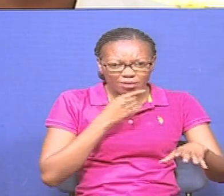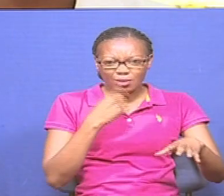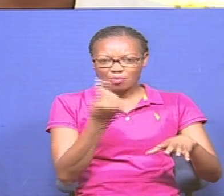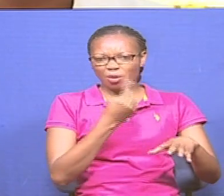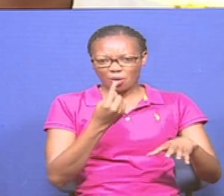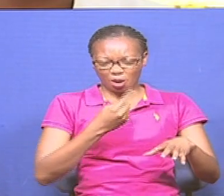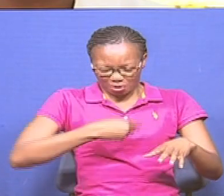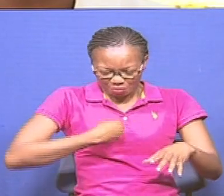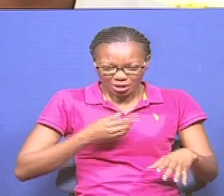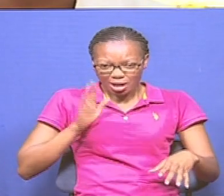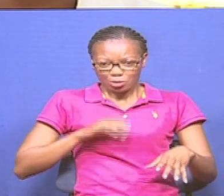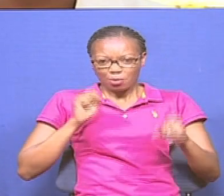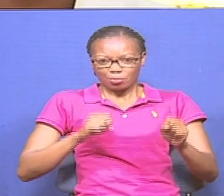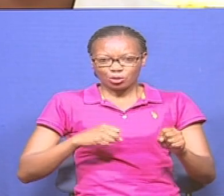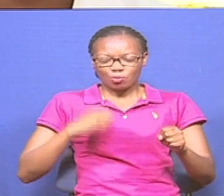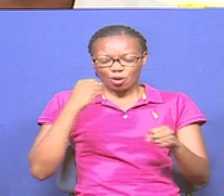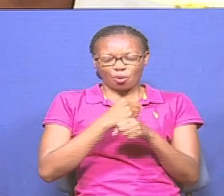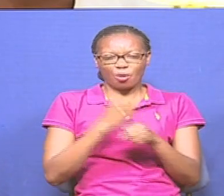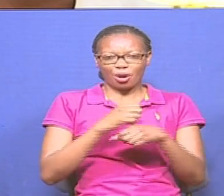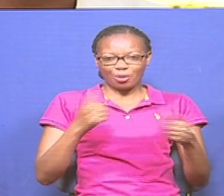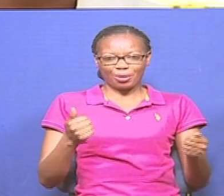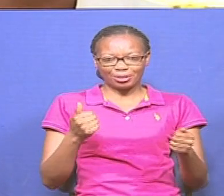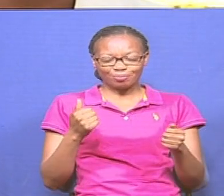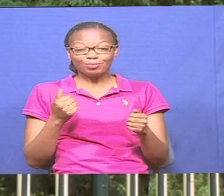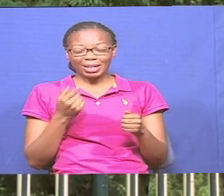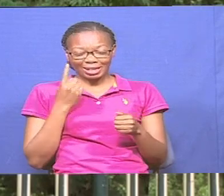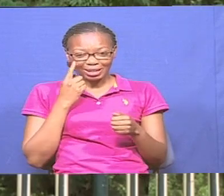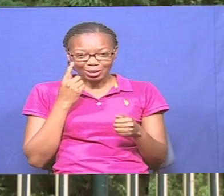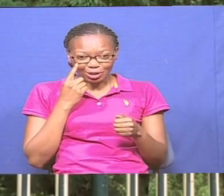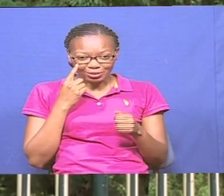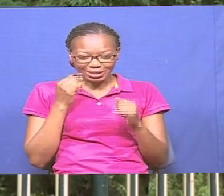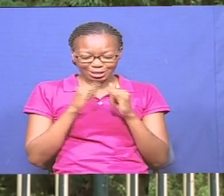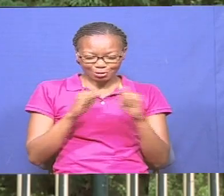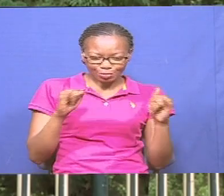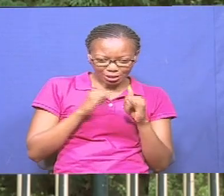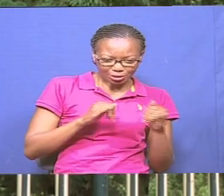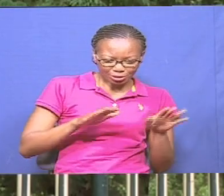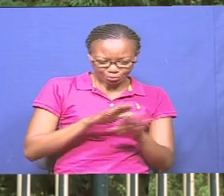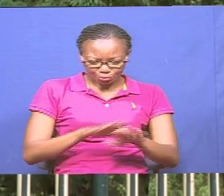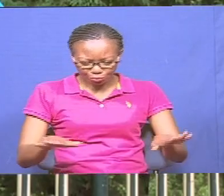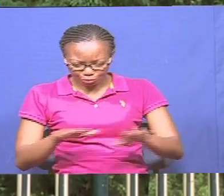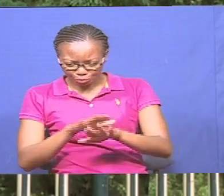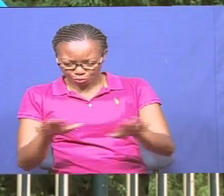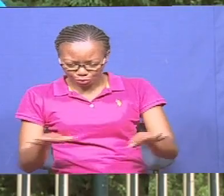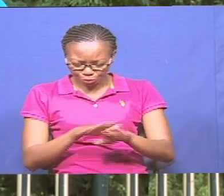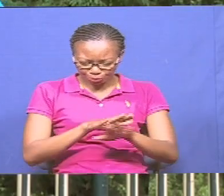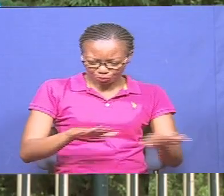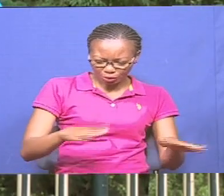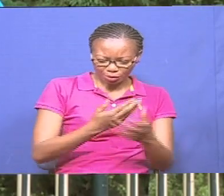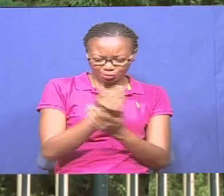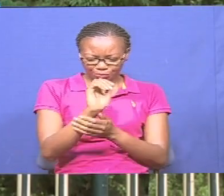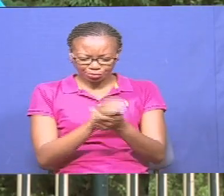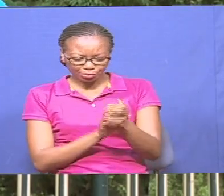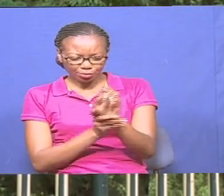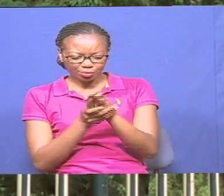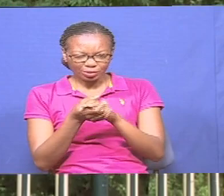wanaume. Hata sisi tuko na uwezo wa kujiinua kimaisha. Umejionea kwamba usafi ni muhimu, iwe unapika jikoni